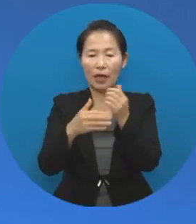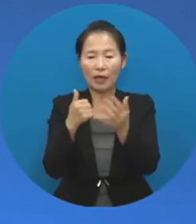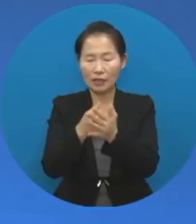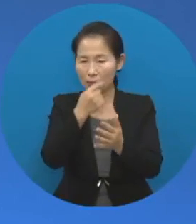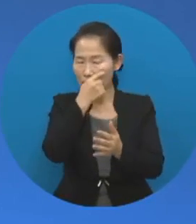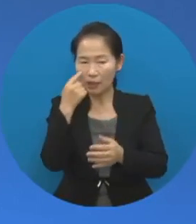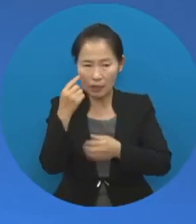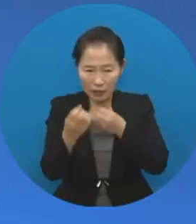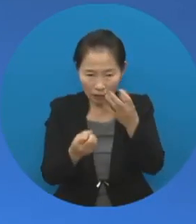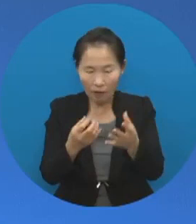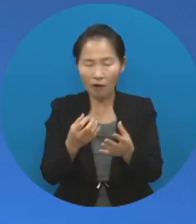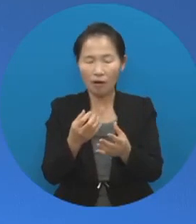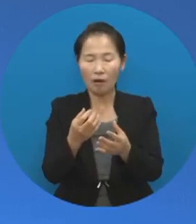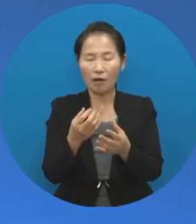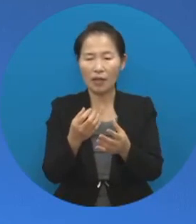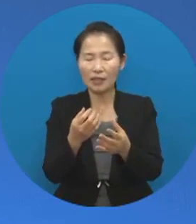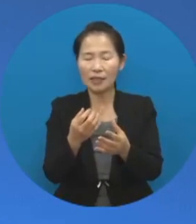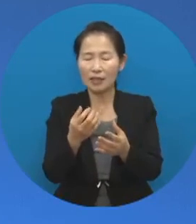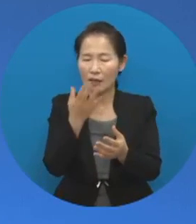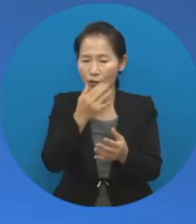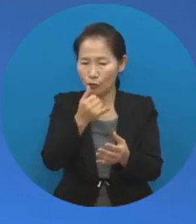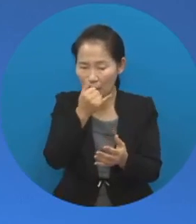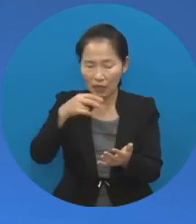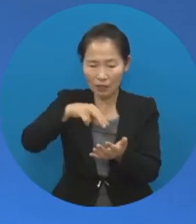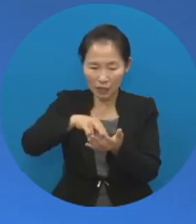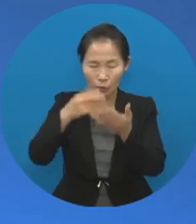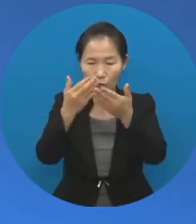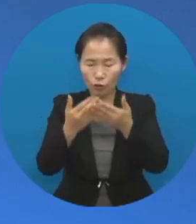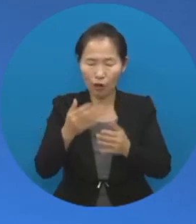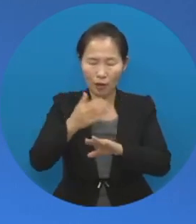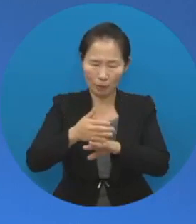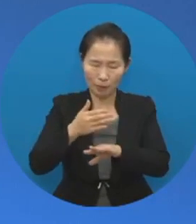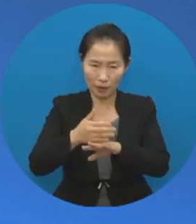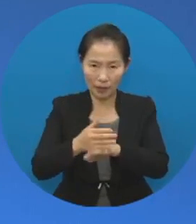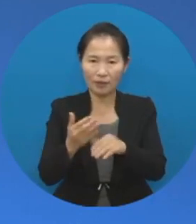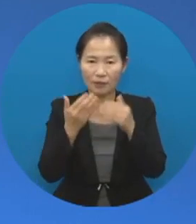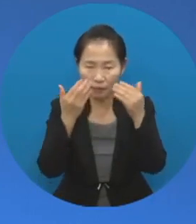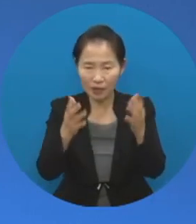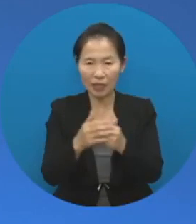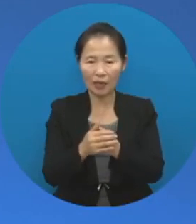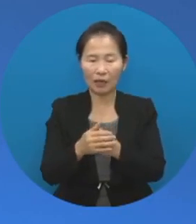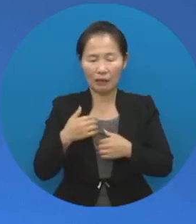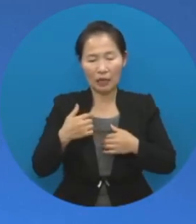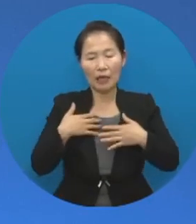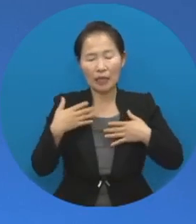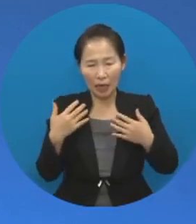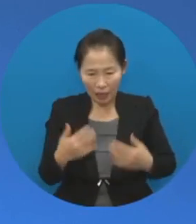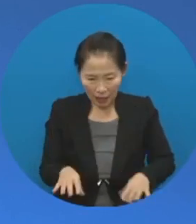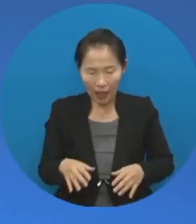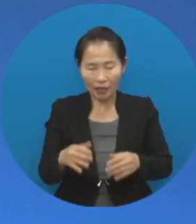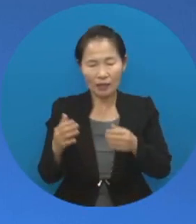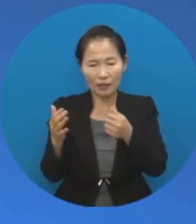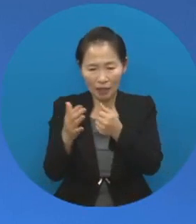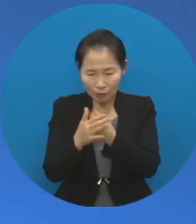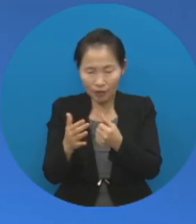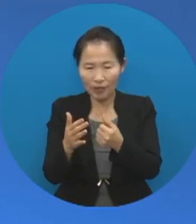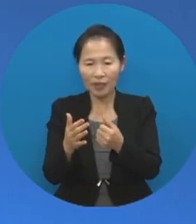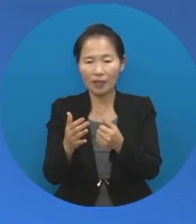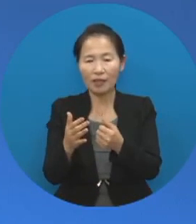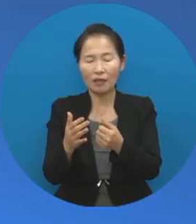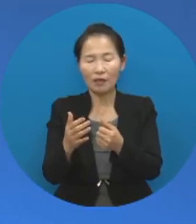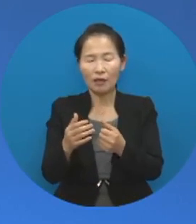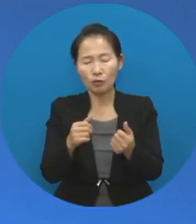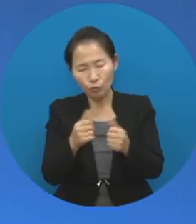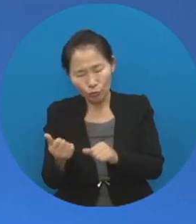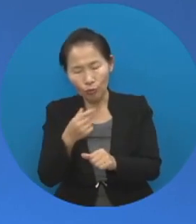간증의 주인공으로 세워주신 하나님 감사드립니다. 이 자리에 약함 때문에 죽고 싶고 숨이 쉬어지지